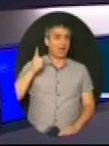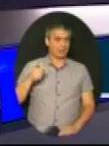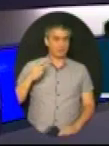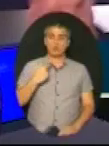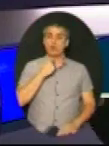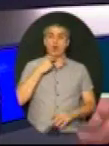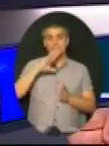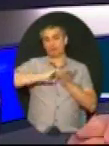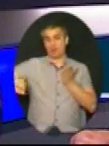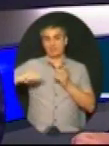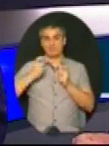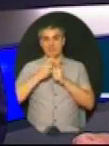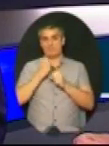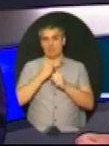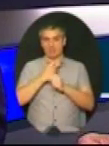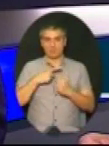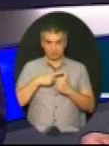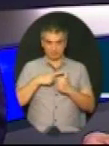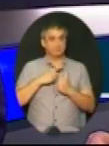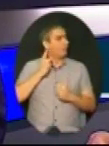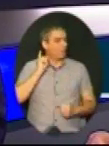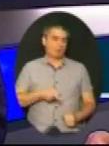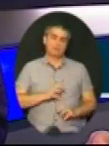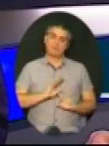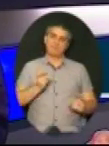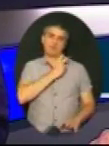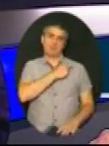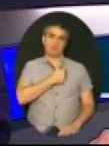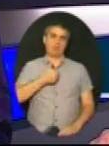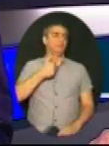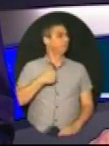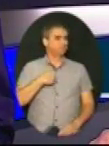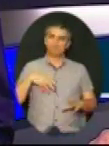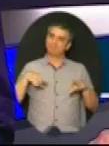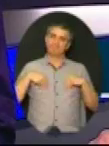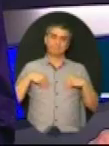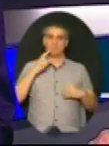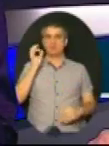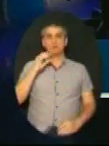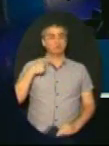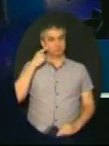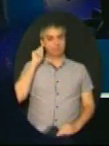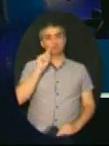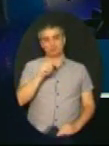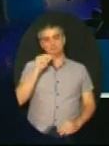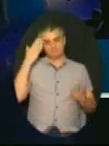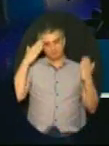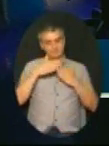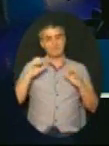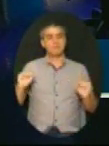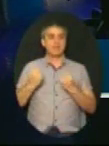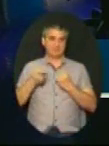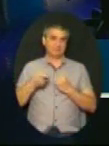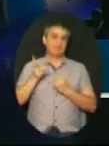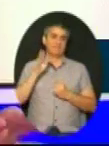את הקולות שהוא גנב ממפלגת העבודה. חייבים לפי דעתי אוקיי. גנרל. מילה. אני מסכימה ב-100%, אני חושבת שבשם צריכים להתרכז המאמצים,